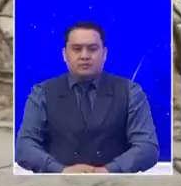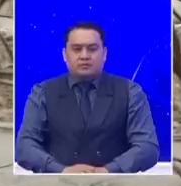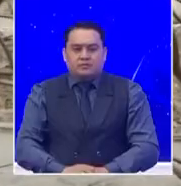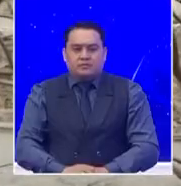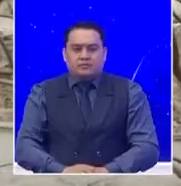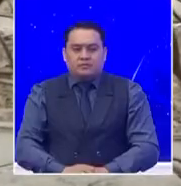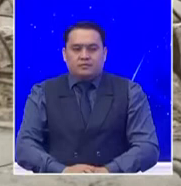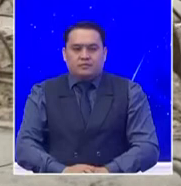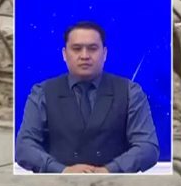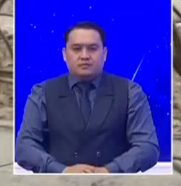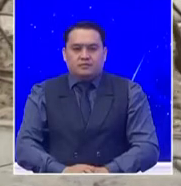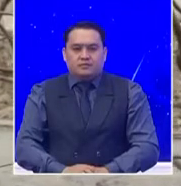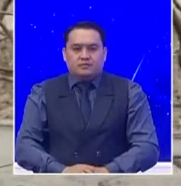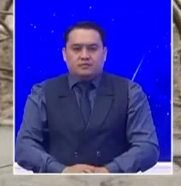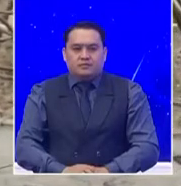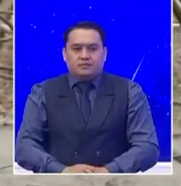Абай.